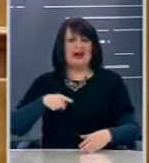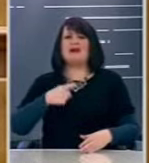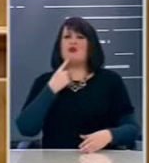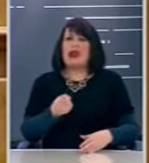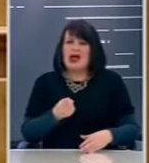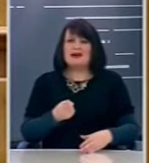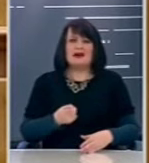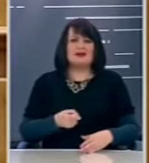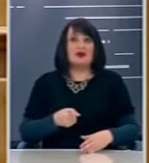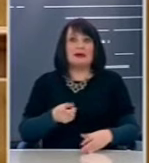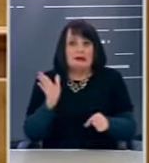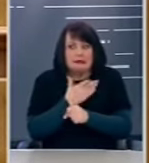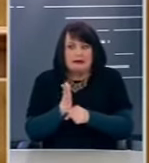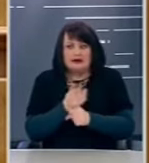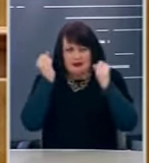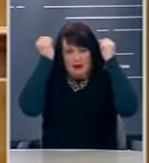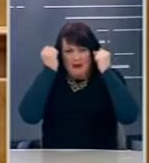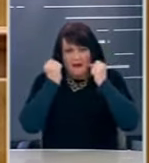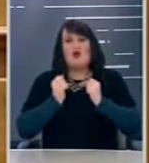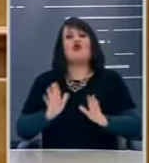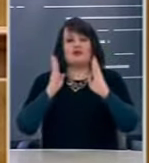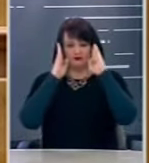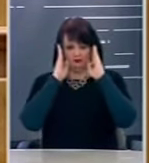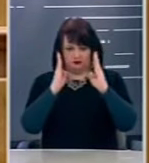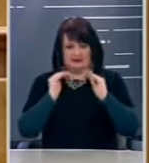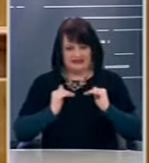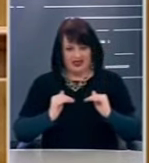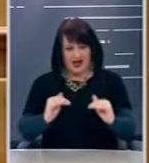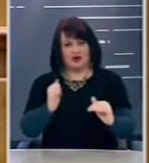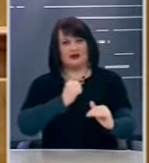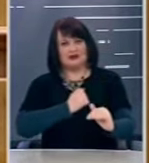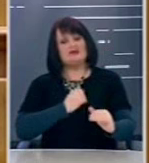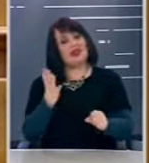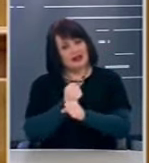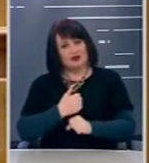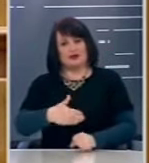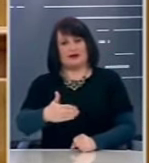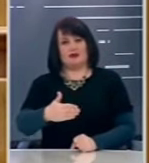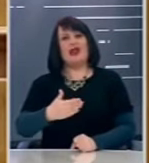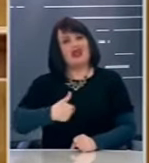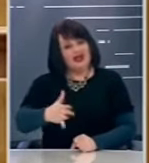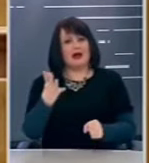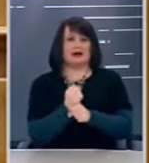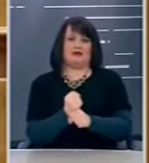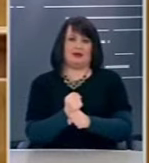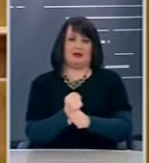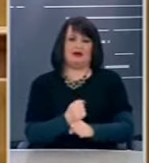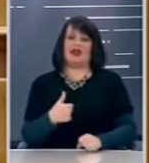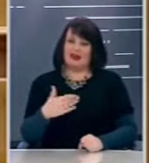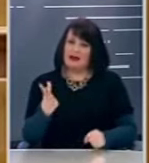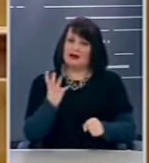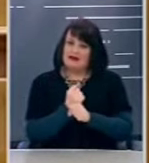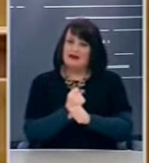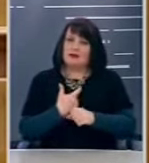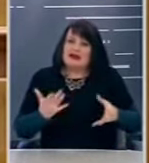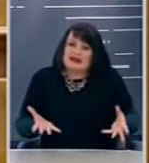στόχο προσήλωση, με αποφασιστικότητα, με σταθερότητα, θα το πετύχει αυτό. Θα τα καταφέρει. Θα καταφέρουμε να